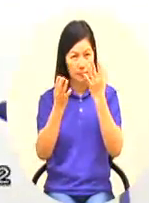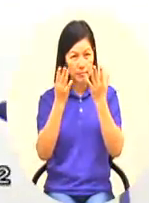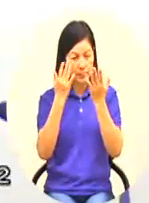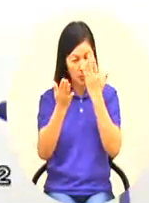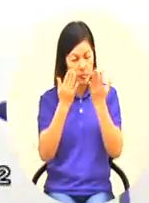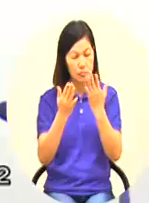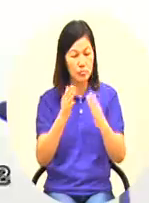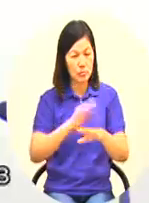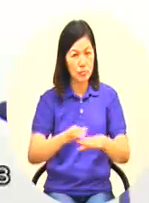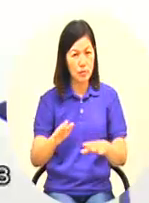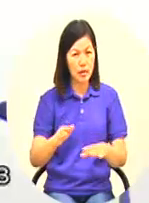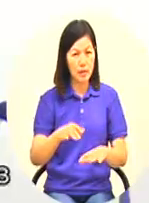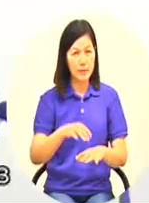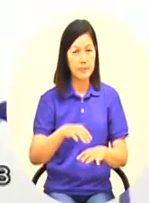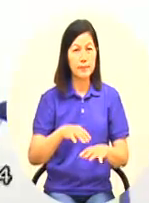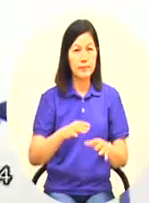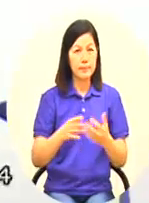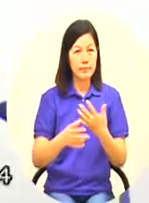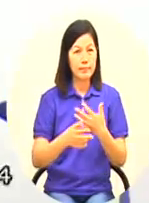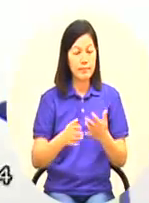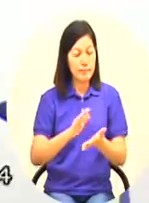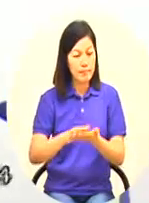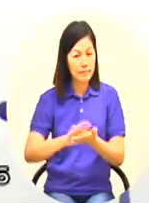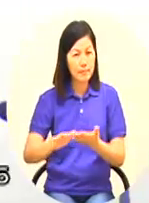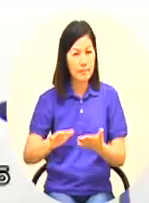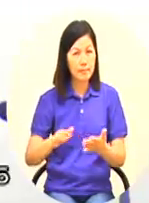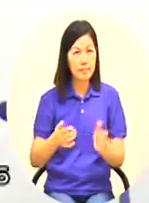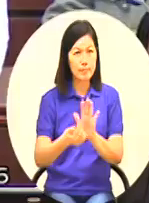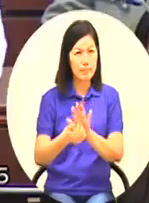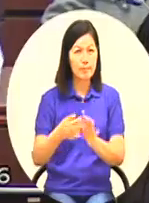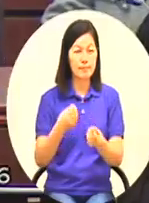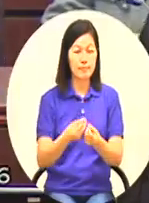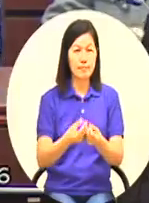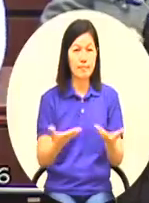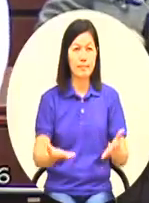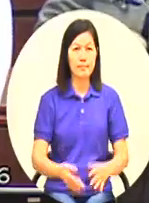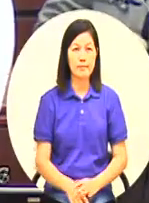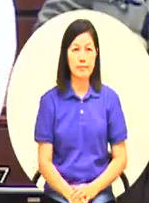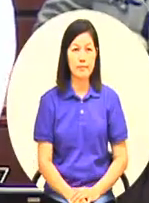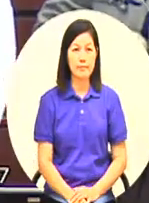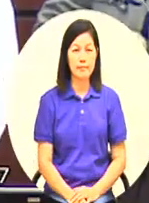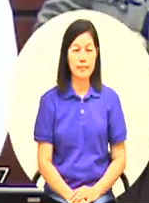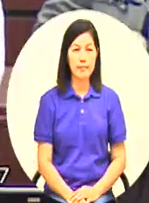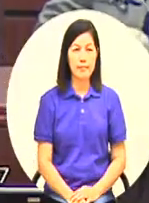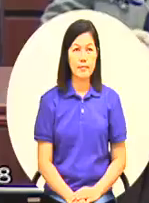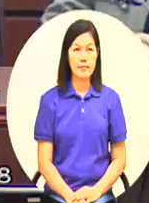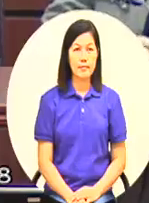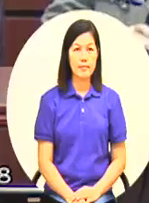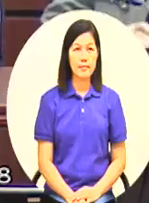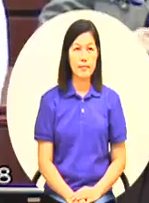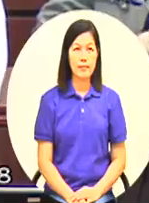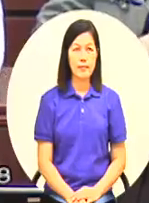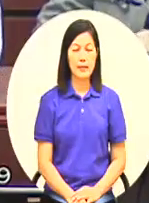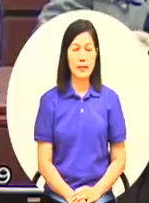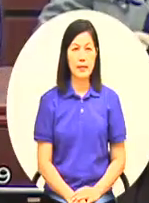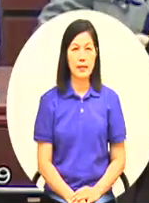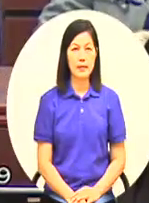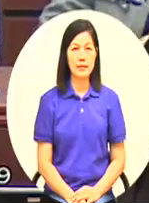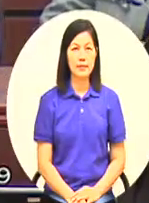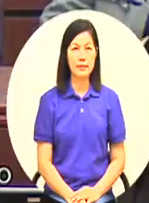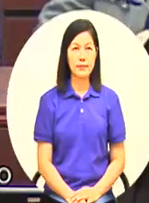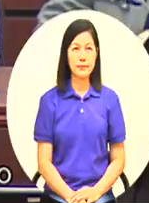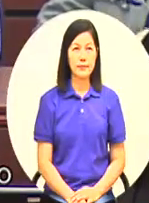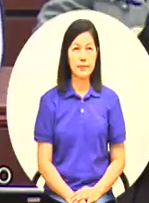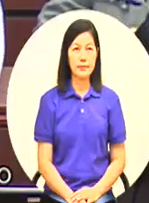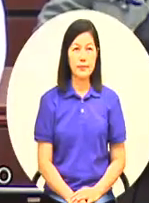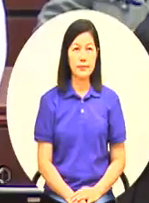生。 请黄局长回答。 谢谢主席，谢谢陈议员的一个提问哦。那支卡